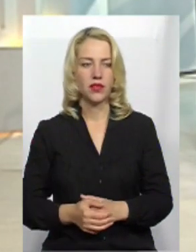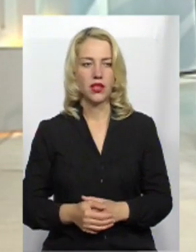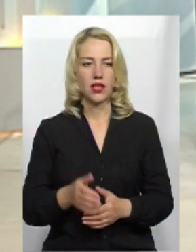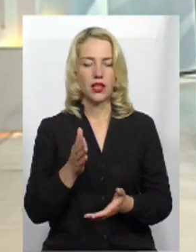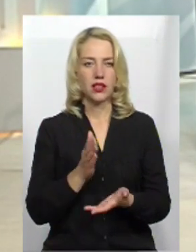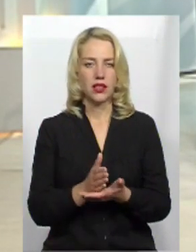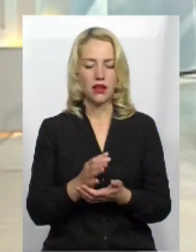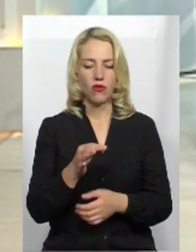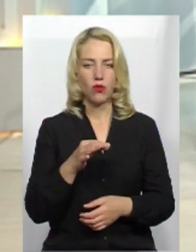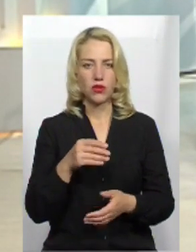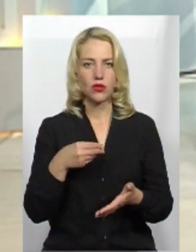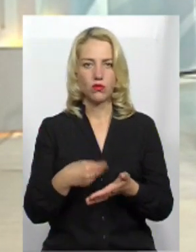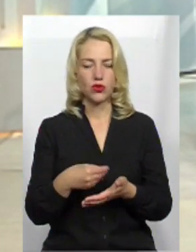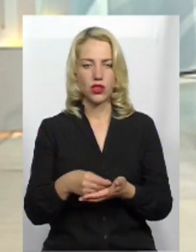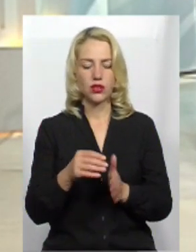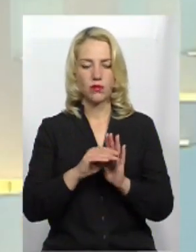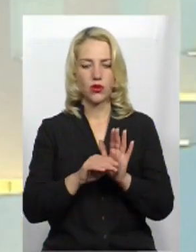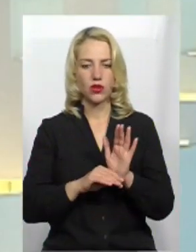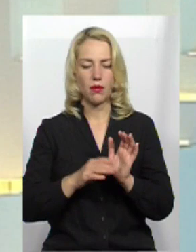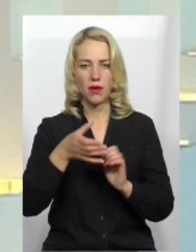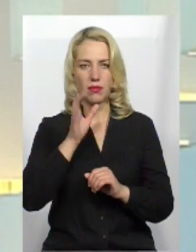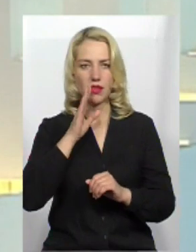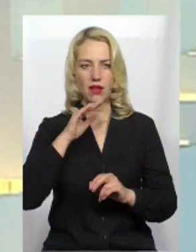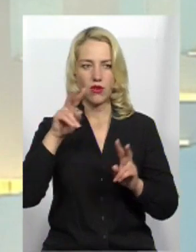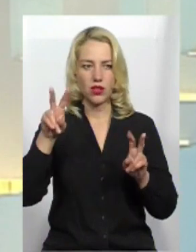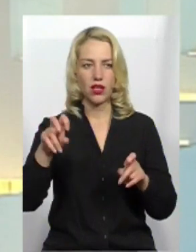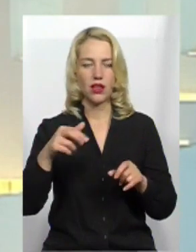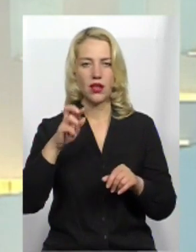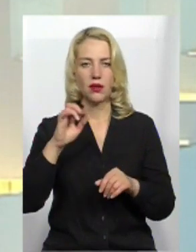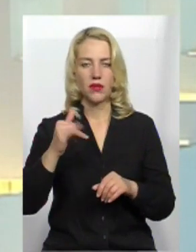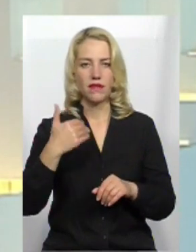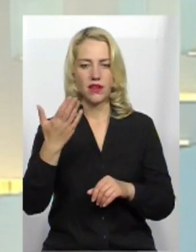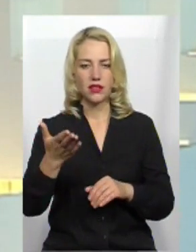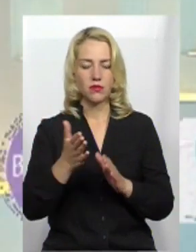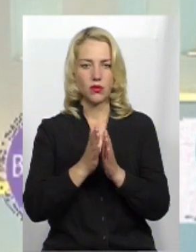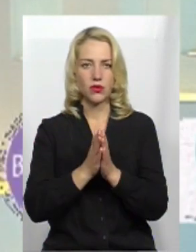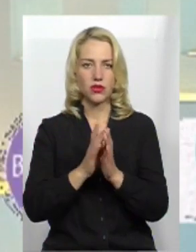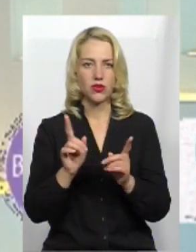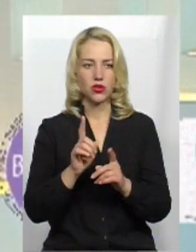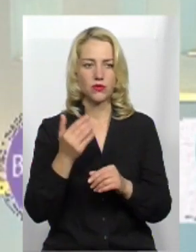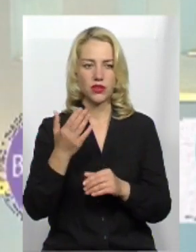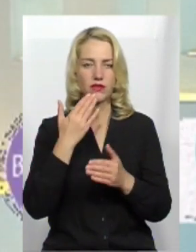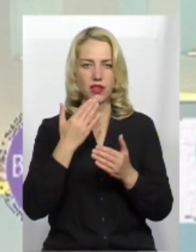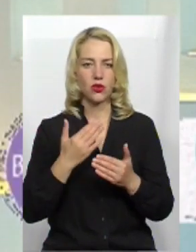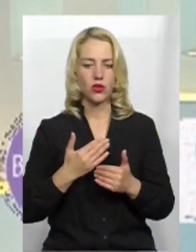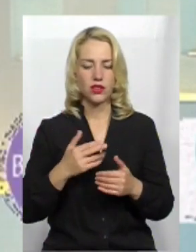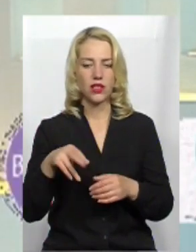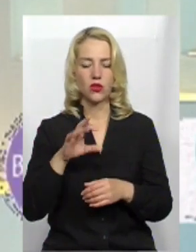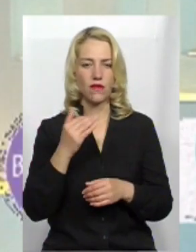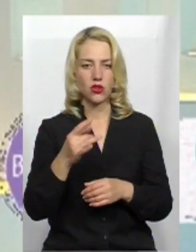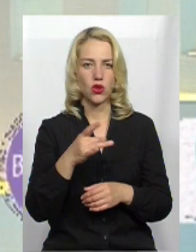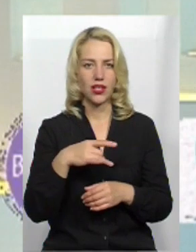Є в обласному бюджеті програма «Питна вода». Я би вас дуже попросив, щоб ви звернулися до